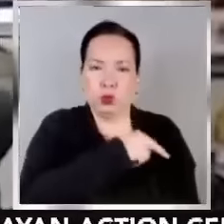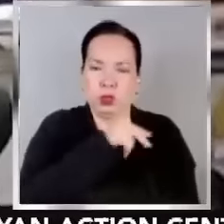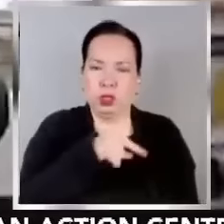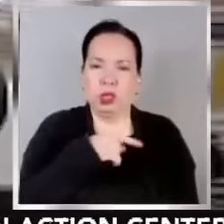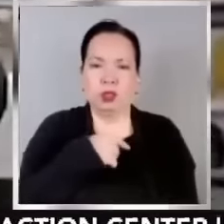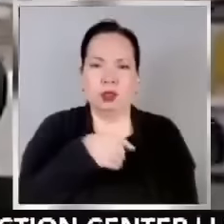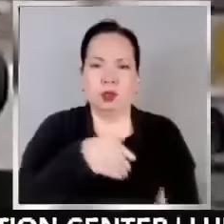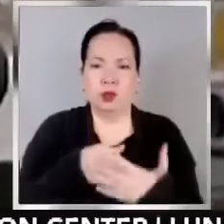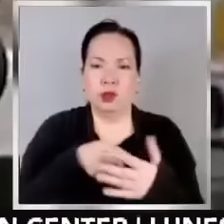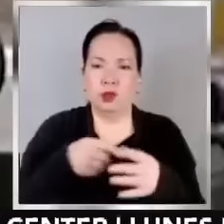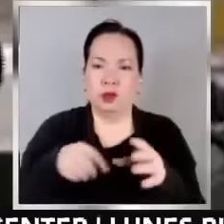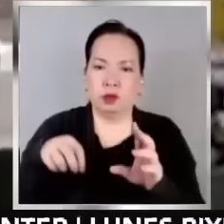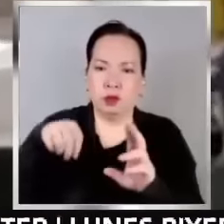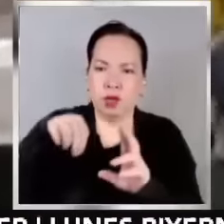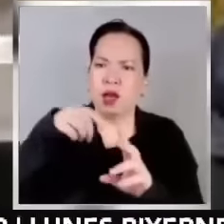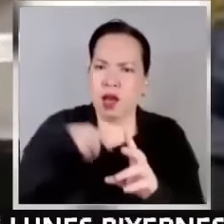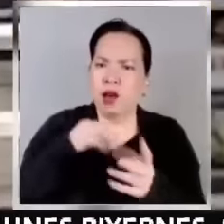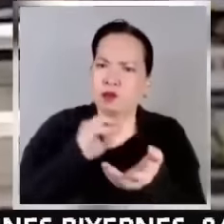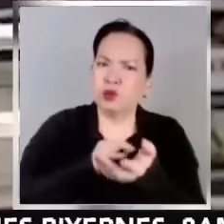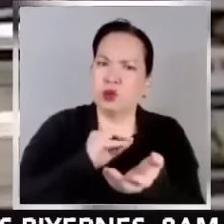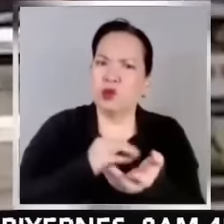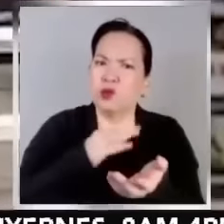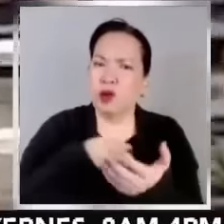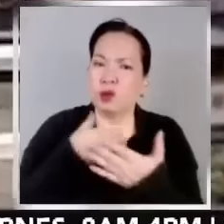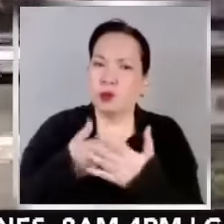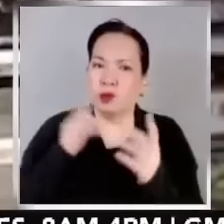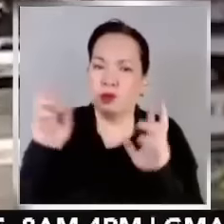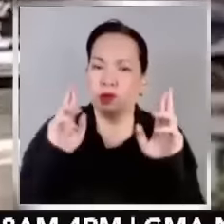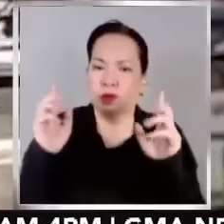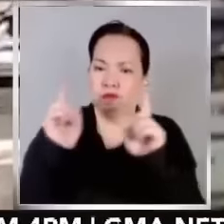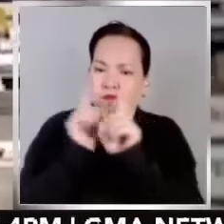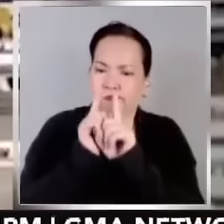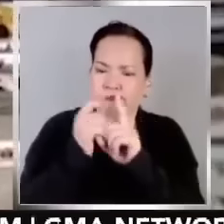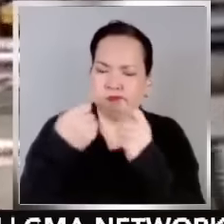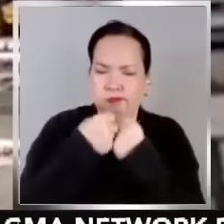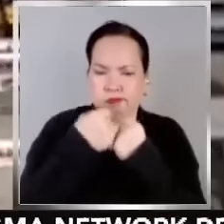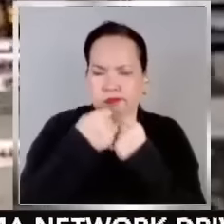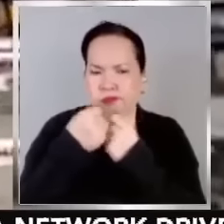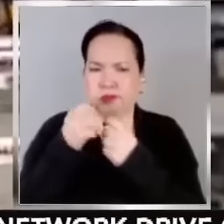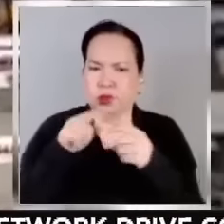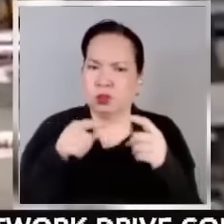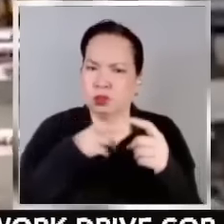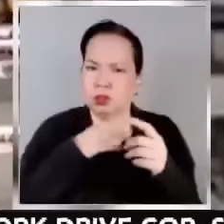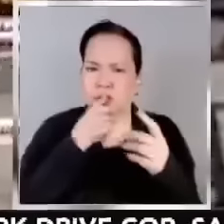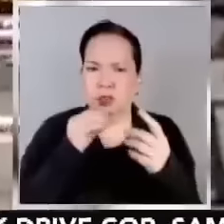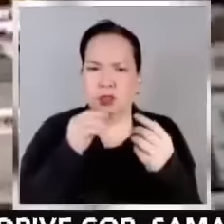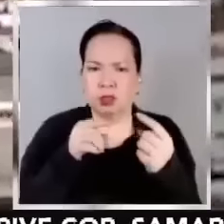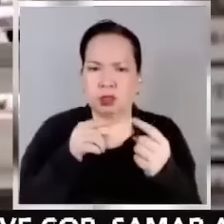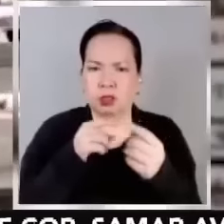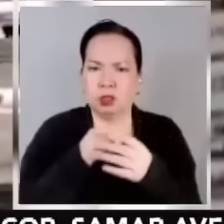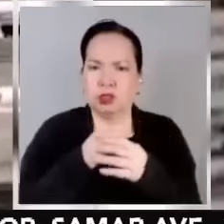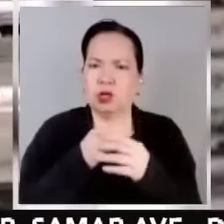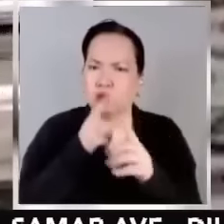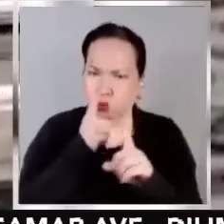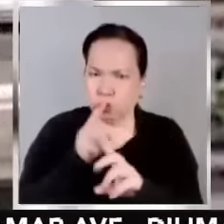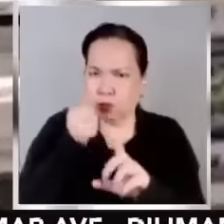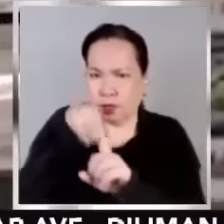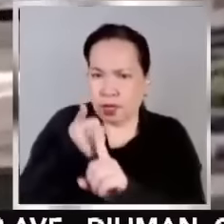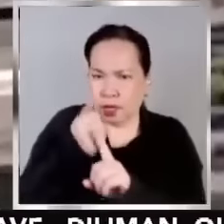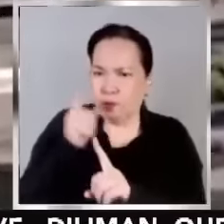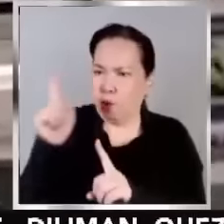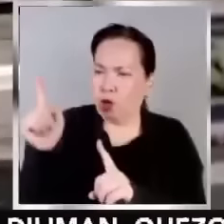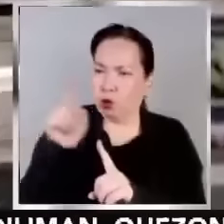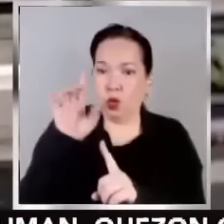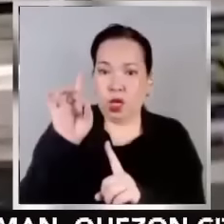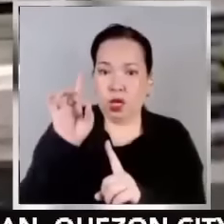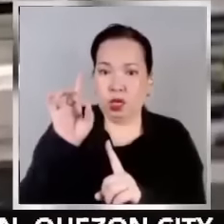may doktor naman. Wala naman pong nakita na kung anong issue. Kondisyon yung boxer ko lumaban sa ring, first round hanggang 8 rounds. Yung bumalik na